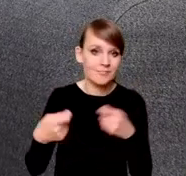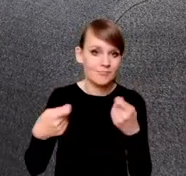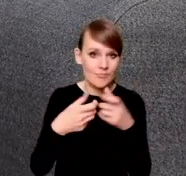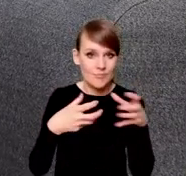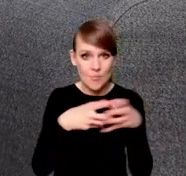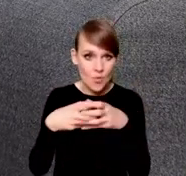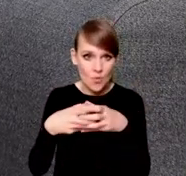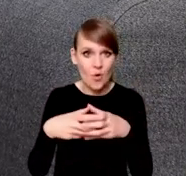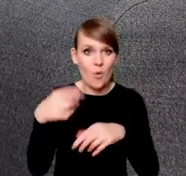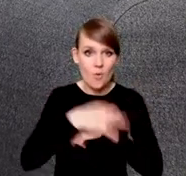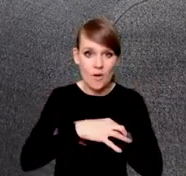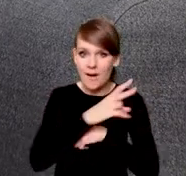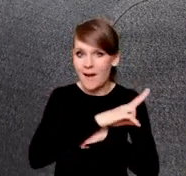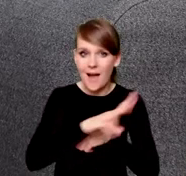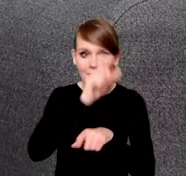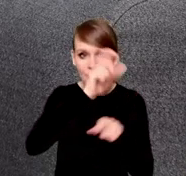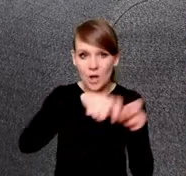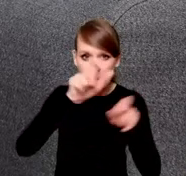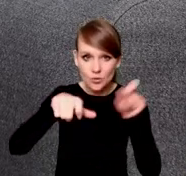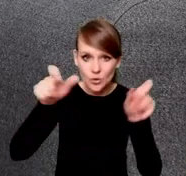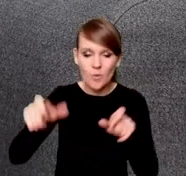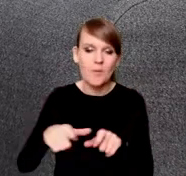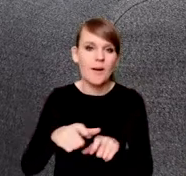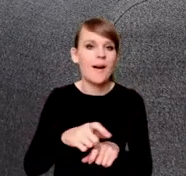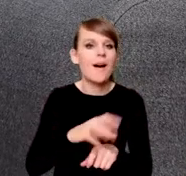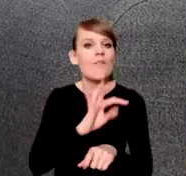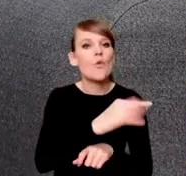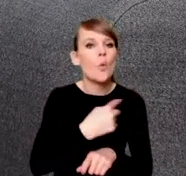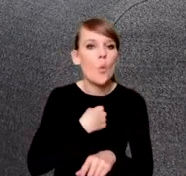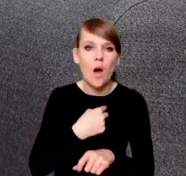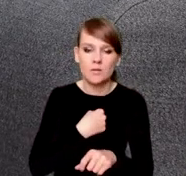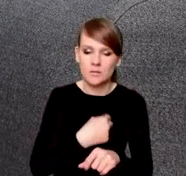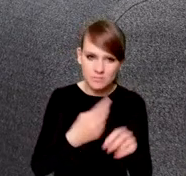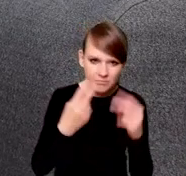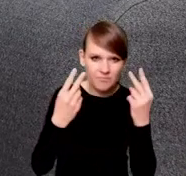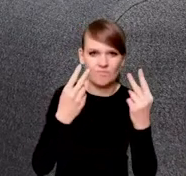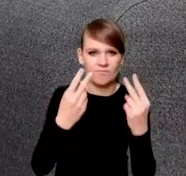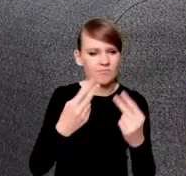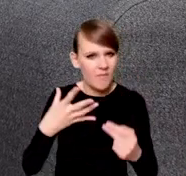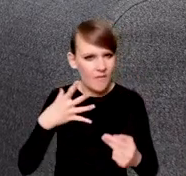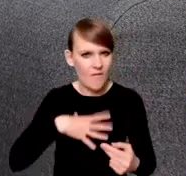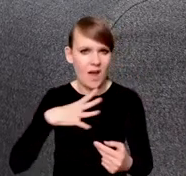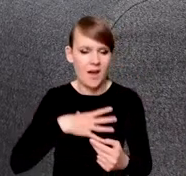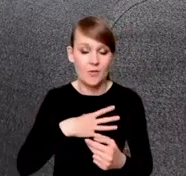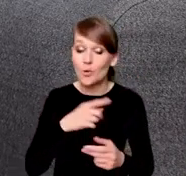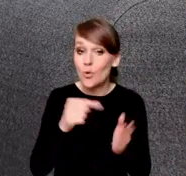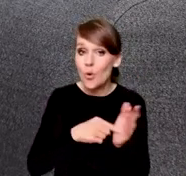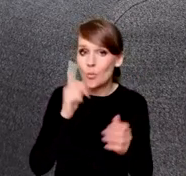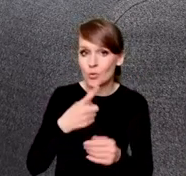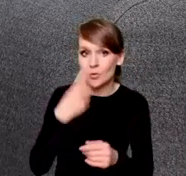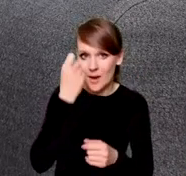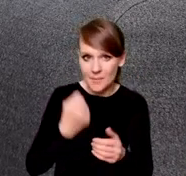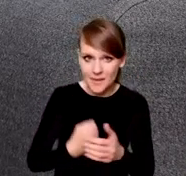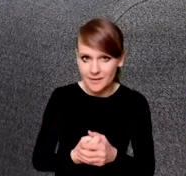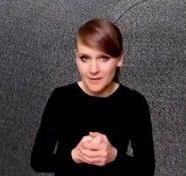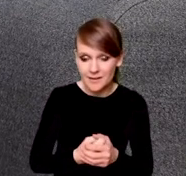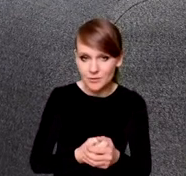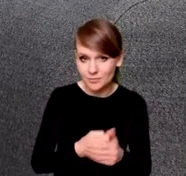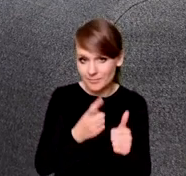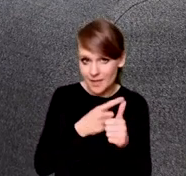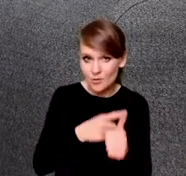ma tak samo wartościowy głos. I o tym musimy pamiętać. To jest pierwsza rzecz. Druga rzecz jest taka, prosta